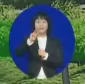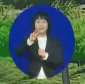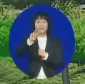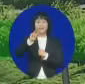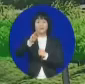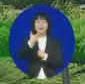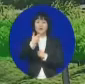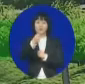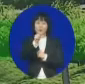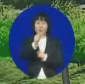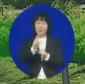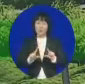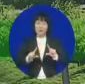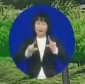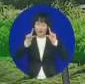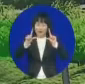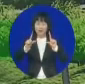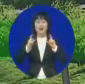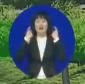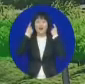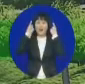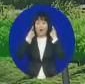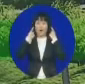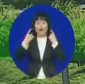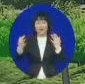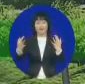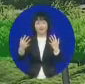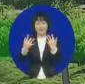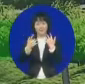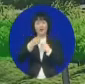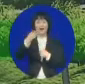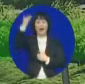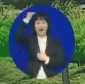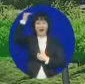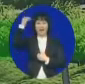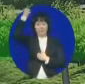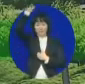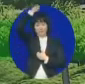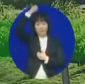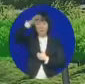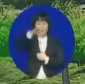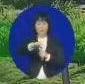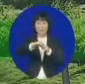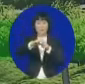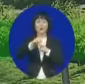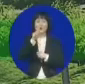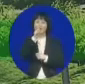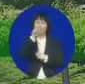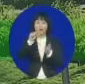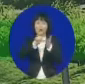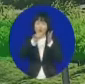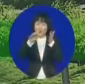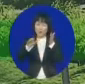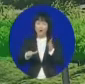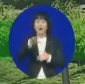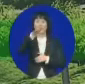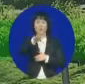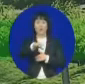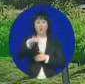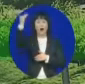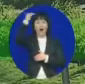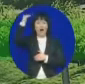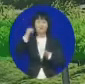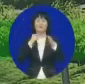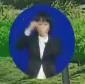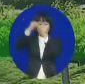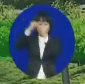365일 국내외 관광객들의 발길이 끊이지 않는 한국 민속촌 용인의 명소를 넘어 한국을 대표하는 명소 라